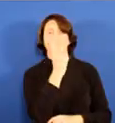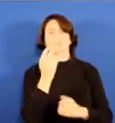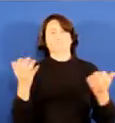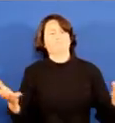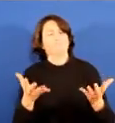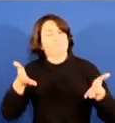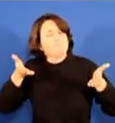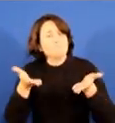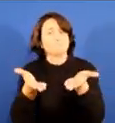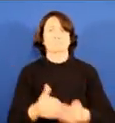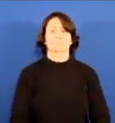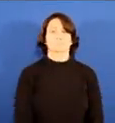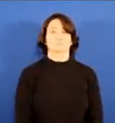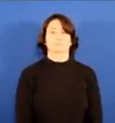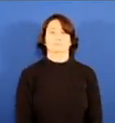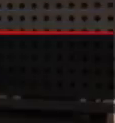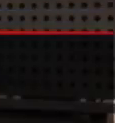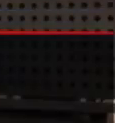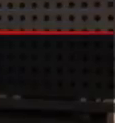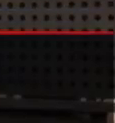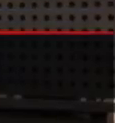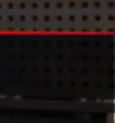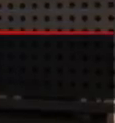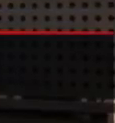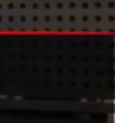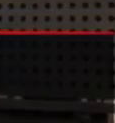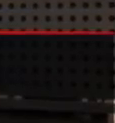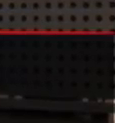eta Zekobik krisi ekonomikoak eta kontsumoaren jaitsierak gehien kaltetutako sektore